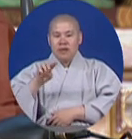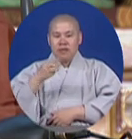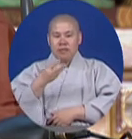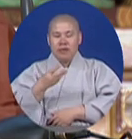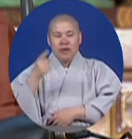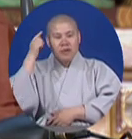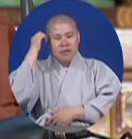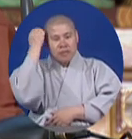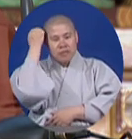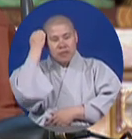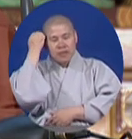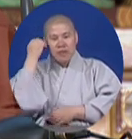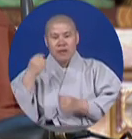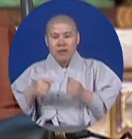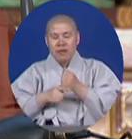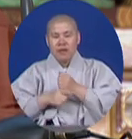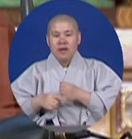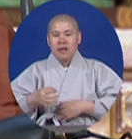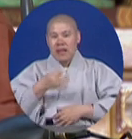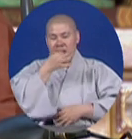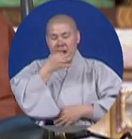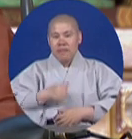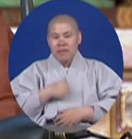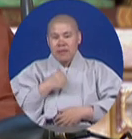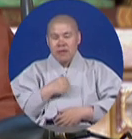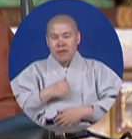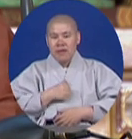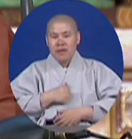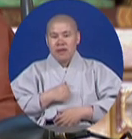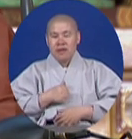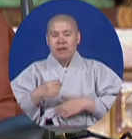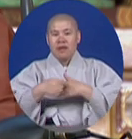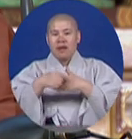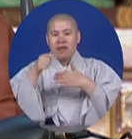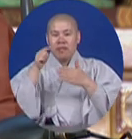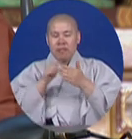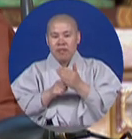탐심, 진심을 비롯해서 온갖 그